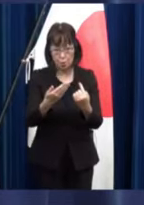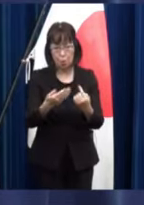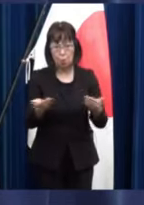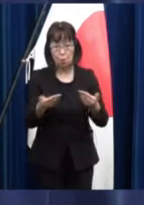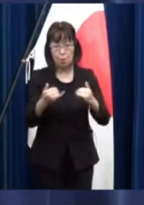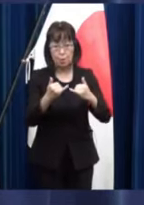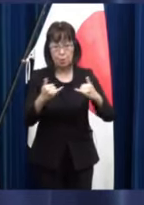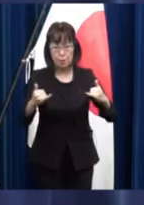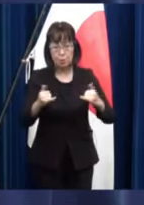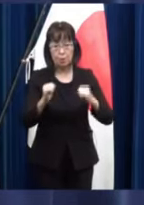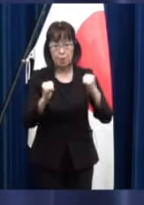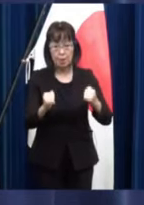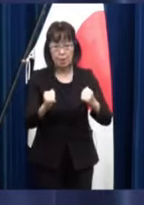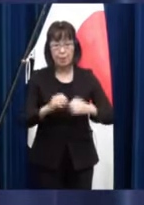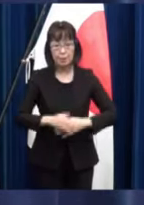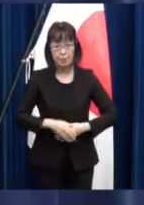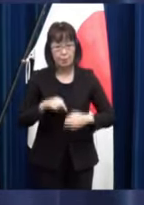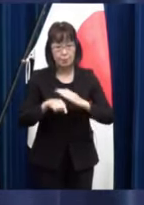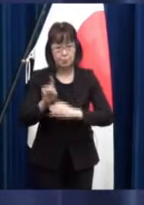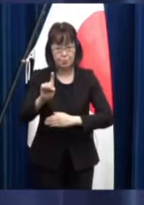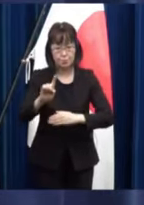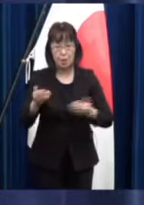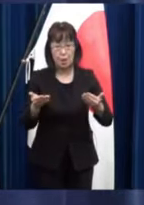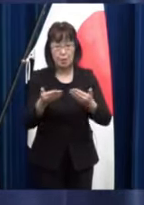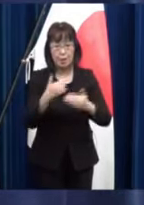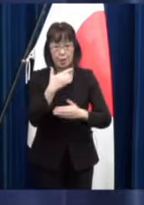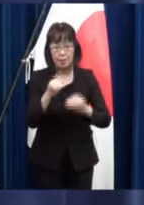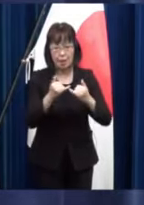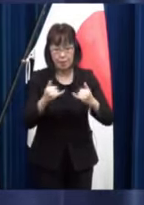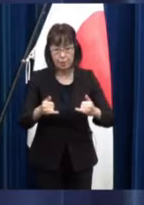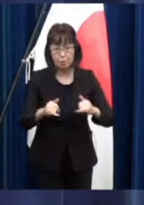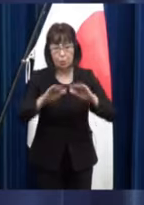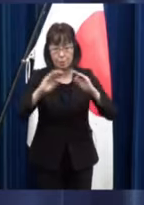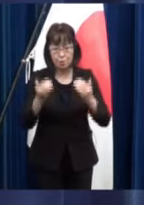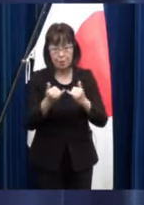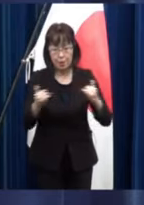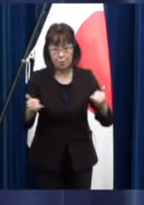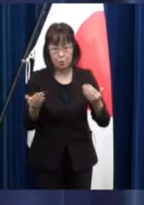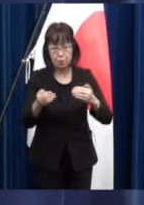働きたい人はすべて働くことができるような環境を作ったんです。